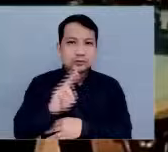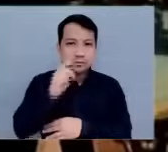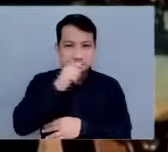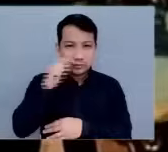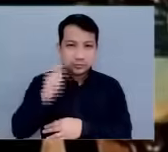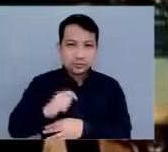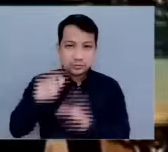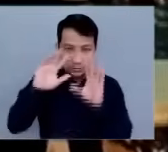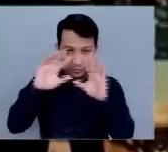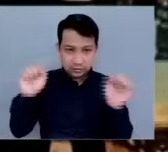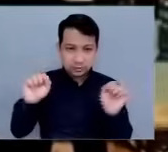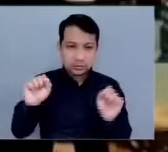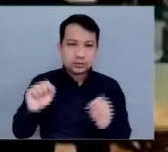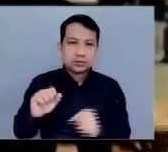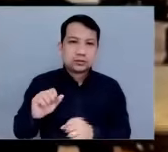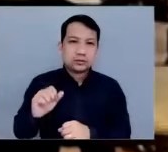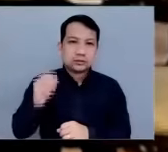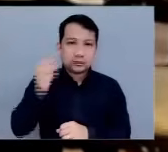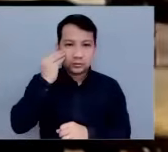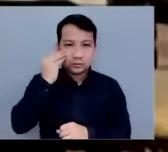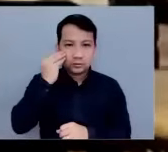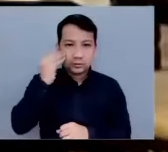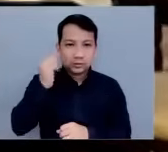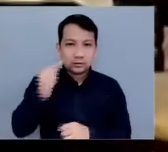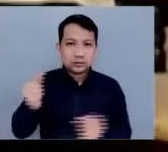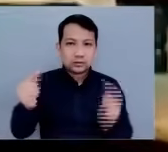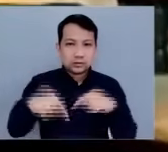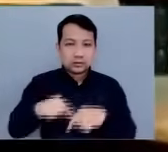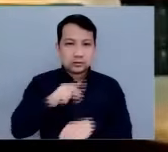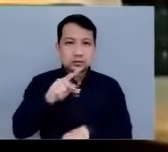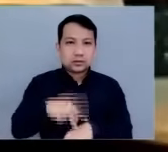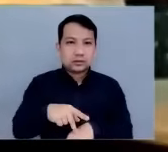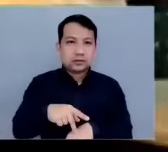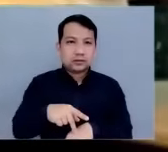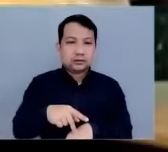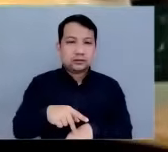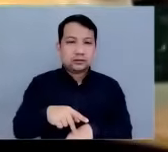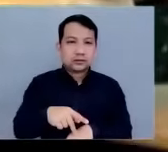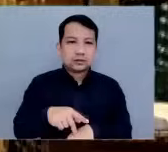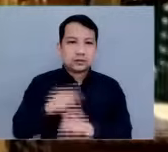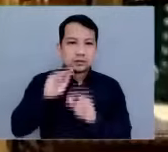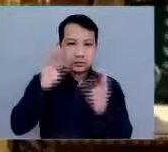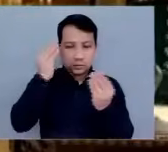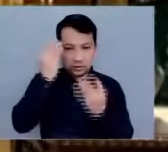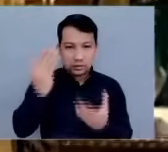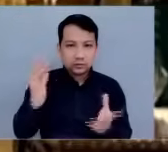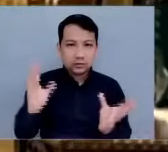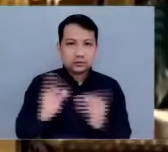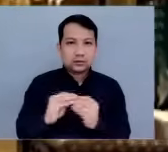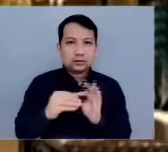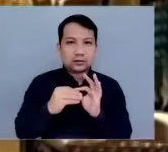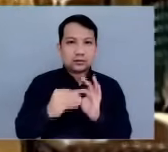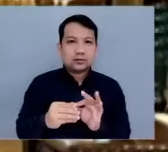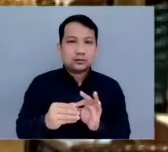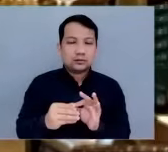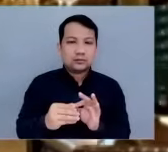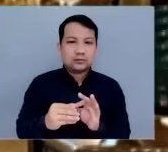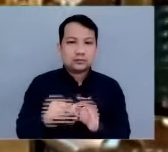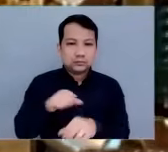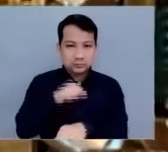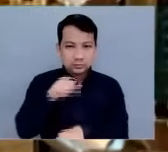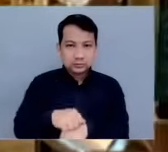President Zelensky sa pagbisita niya dito sa Pilipinas. Pero malinaw naman doon sa kanyang talumpati sa Singapore